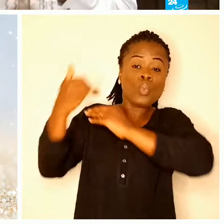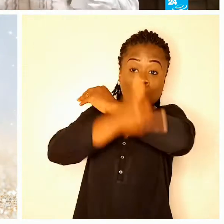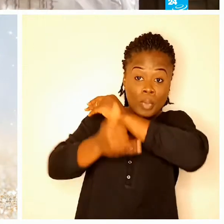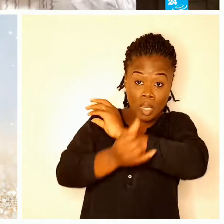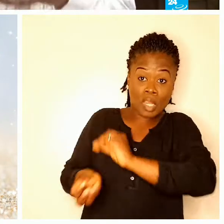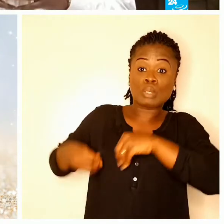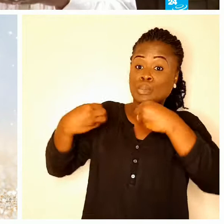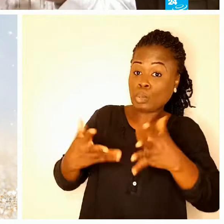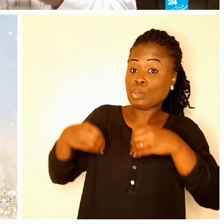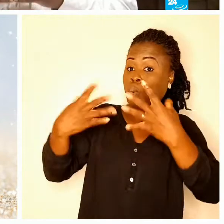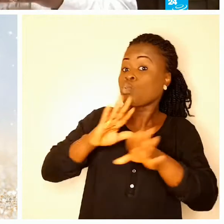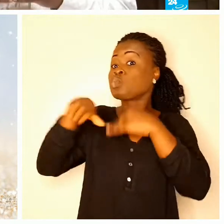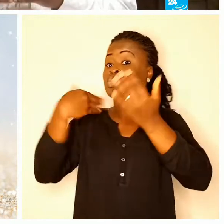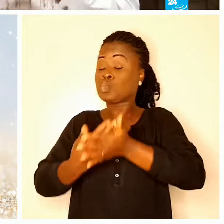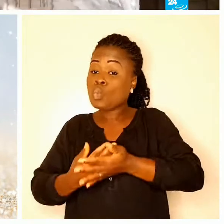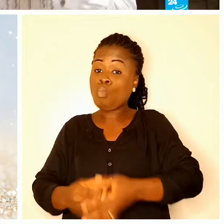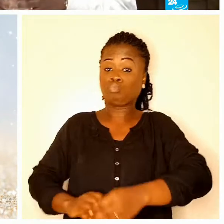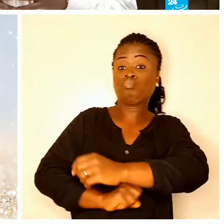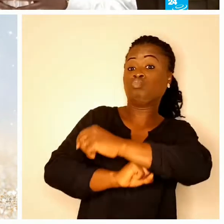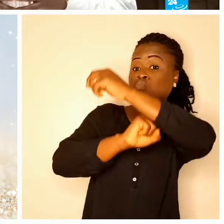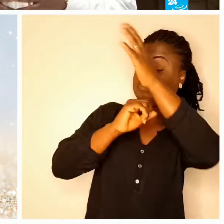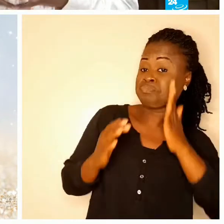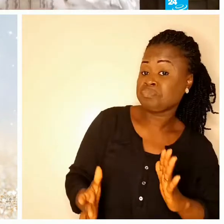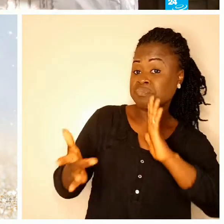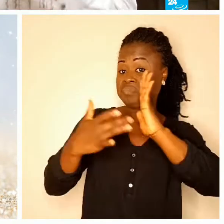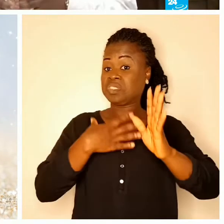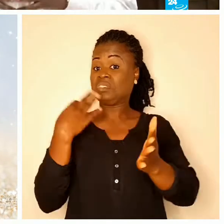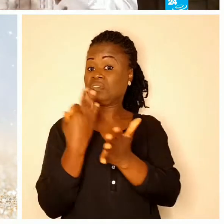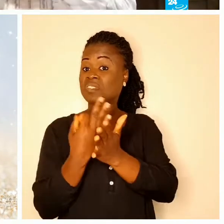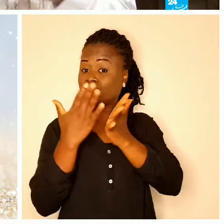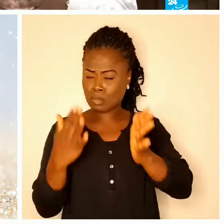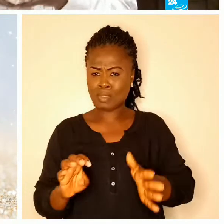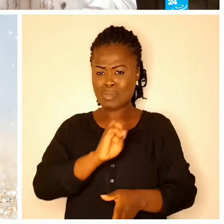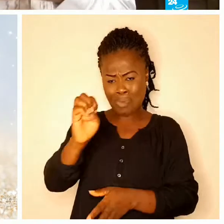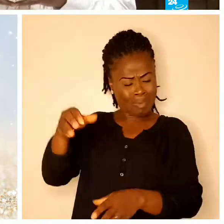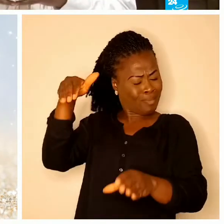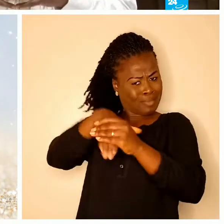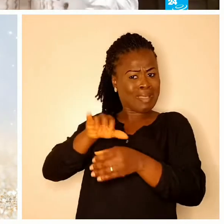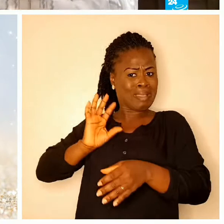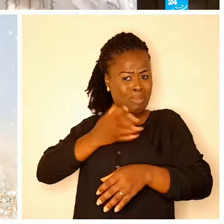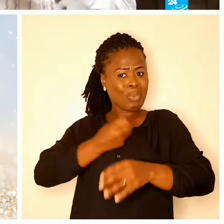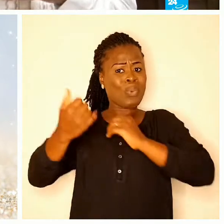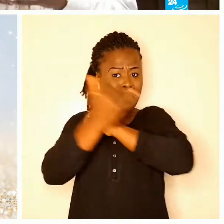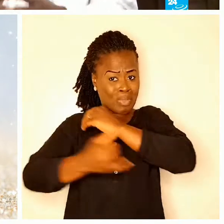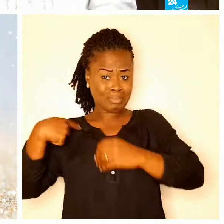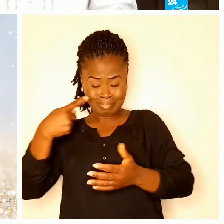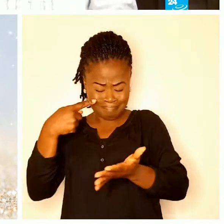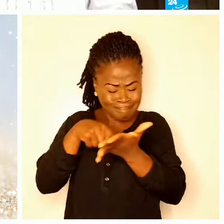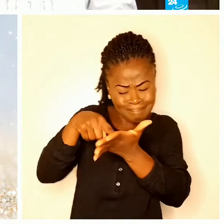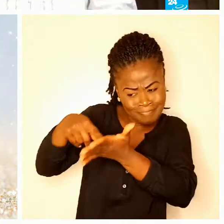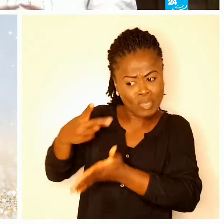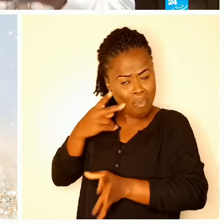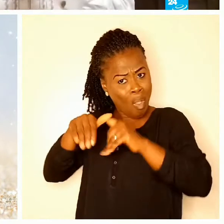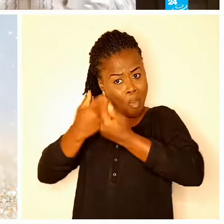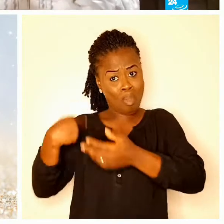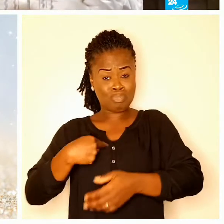donateurs, tous les partenaires techniques et financiers sont dans nos pays, participent et contrôlent parfaitement l'exécution des budgets